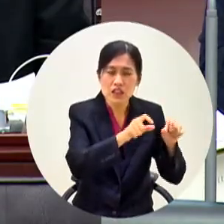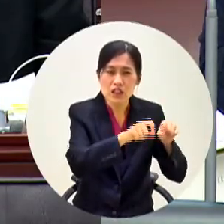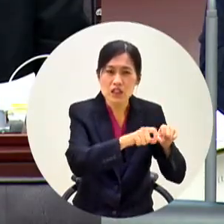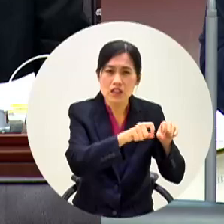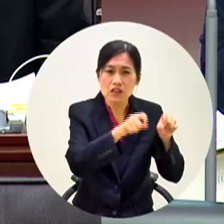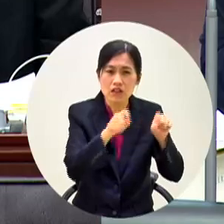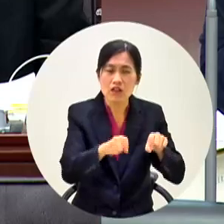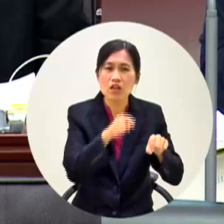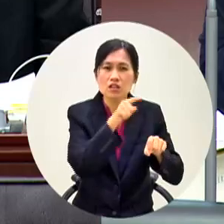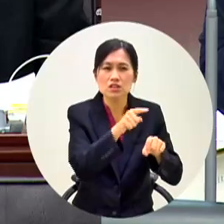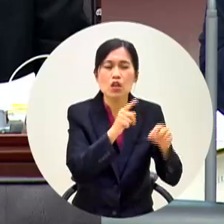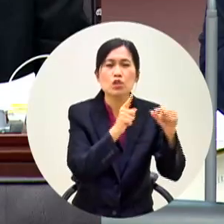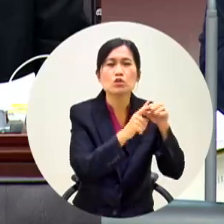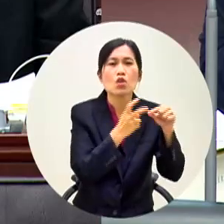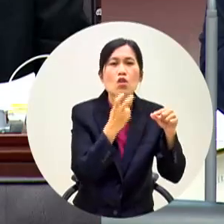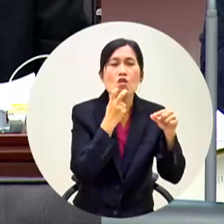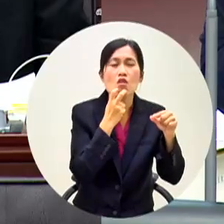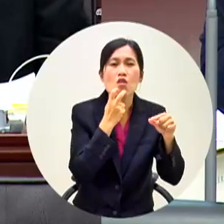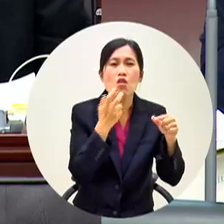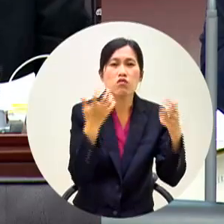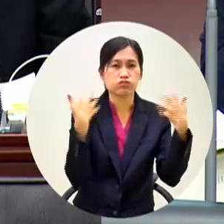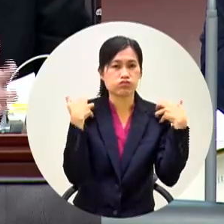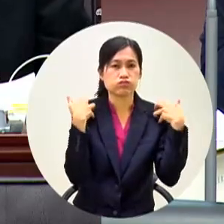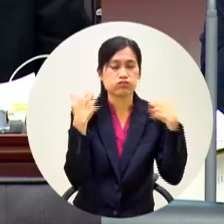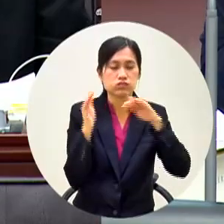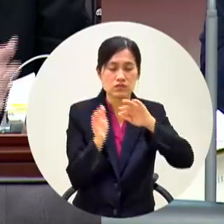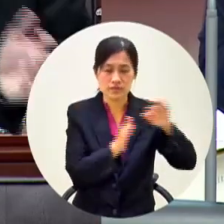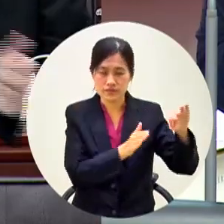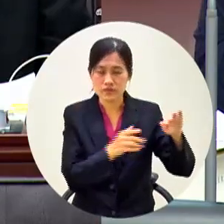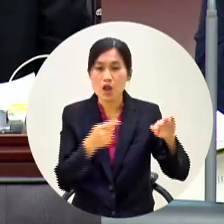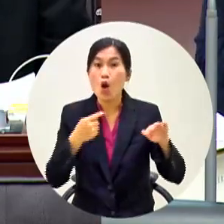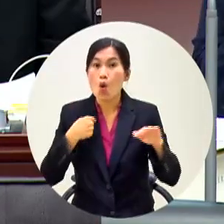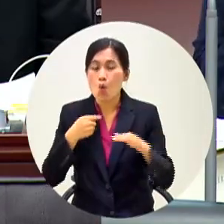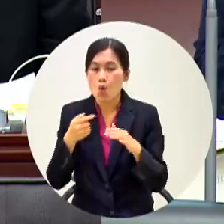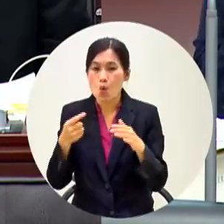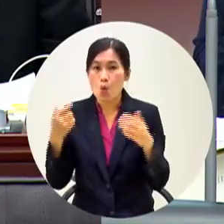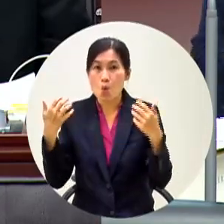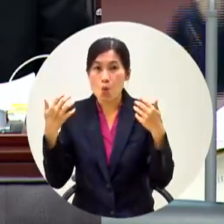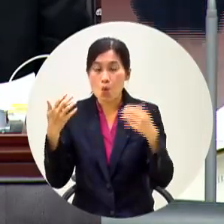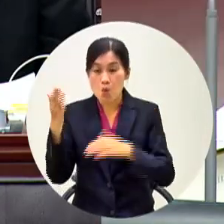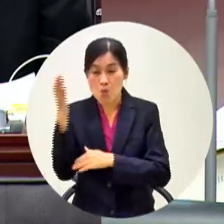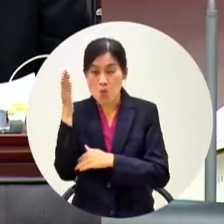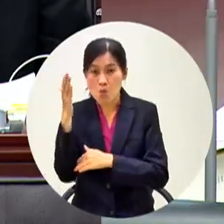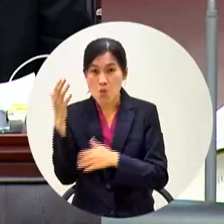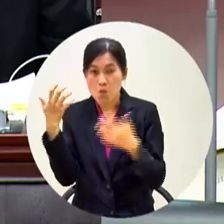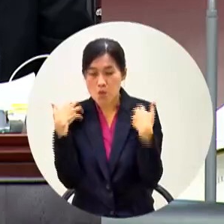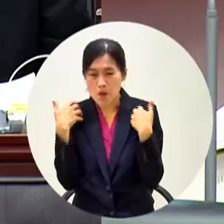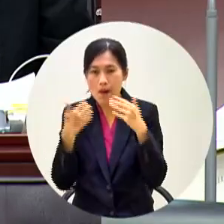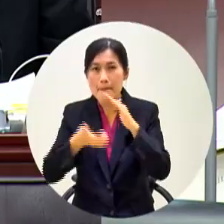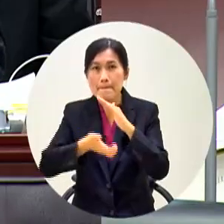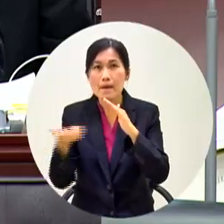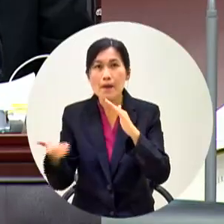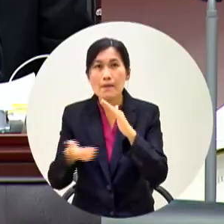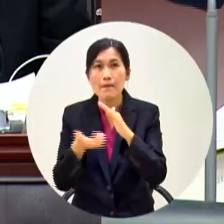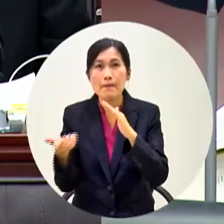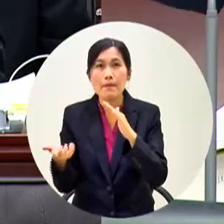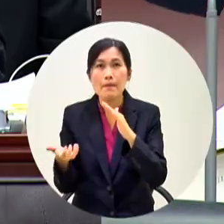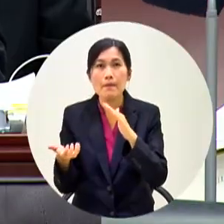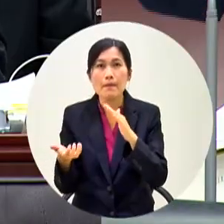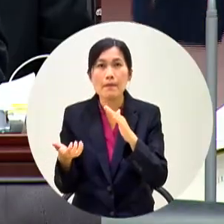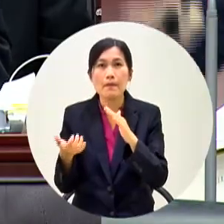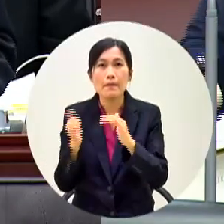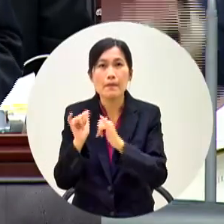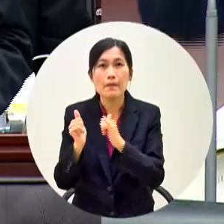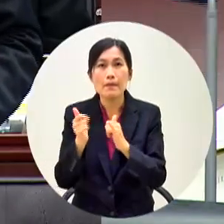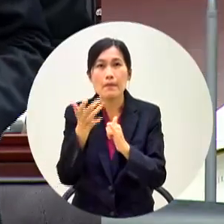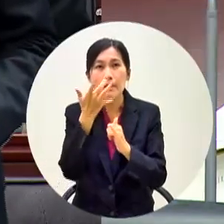责嘛。但是在就地方而言，我们就是把迁村的工作做好，所以我们就应该利用这个机会。 是不够清楚的，我再问一